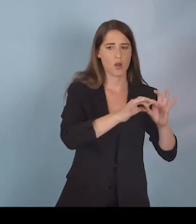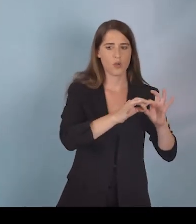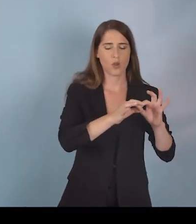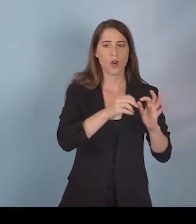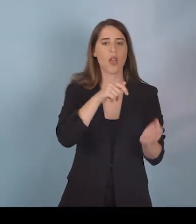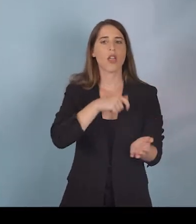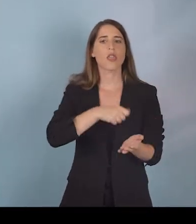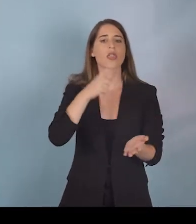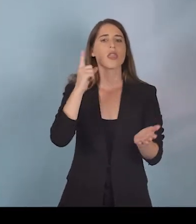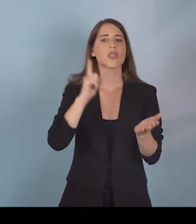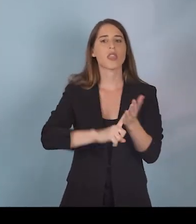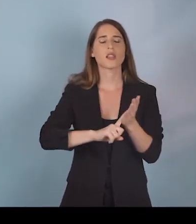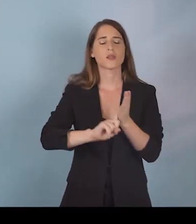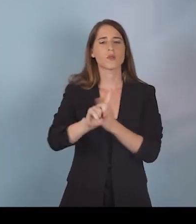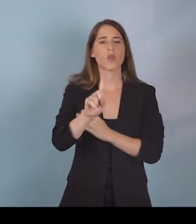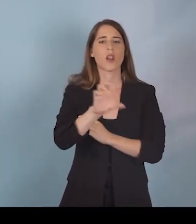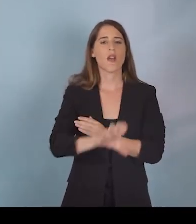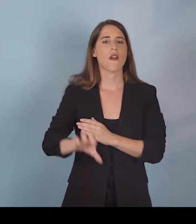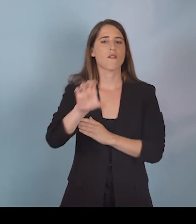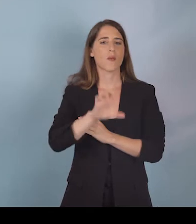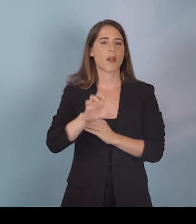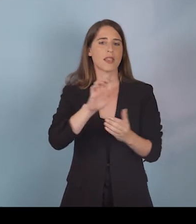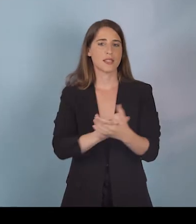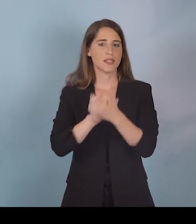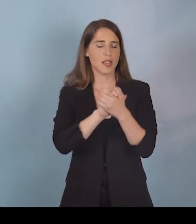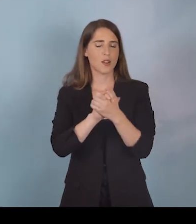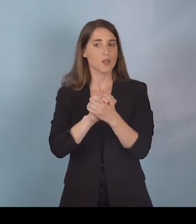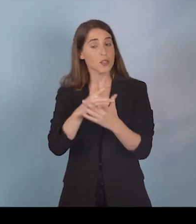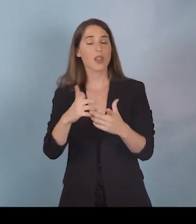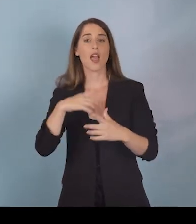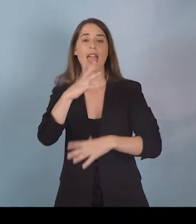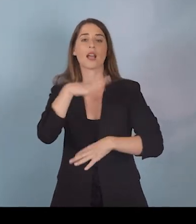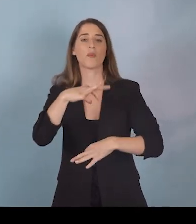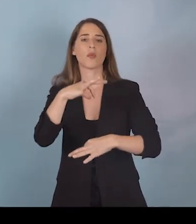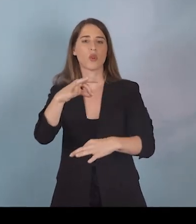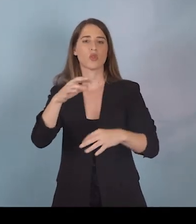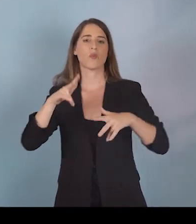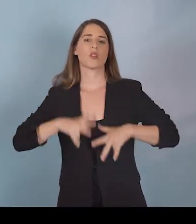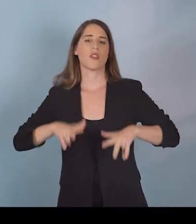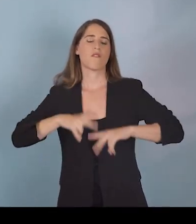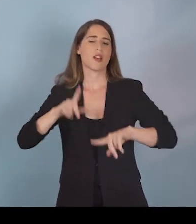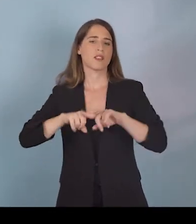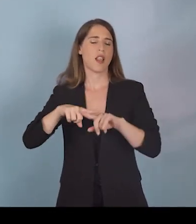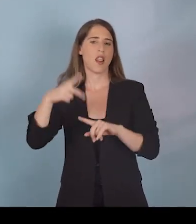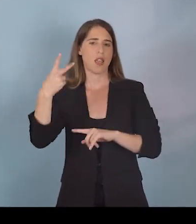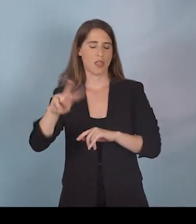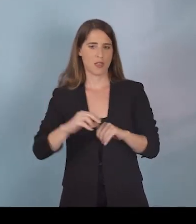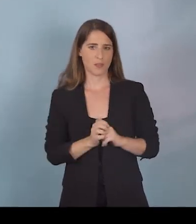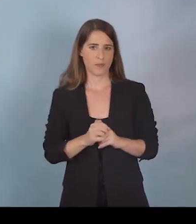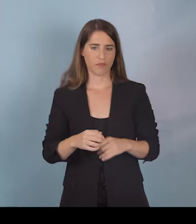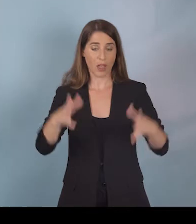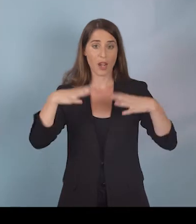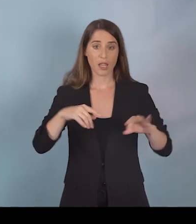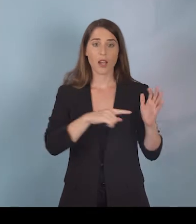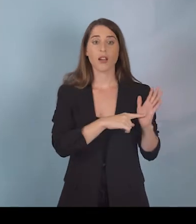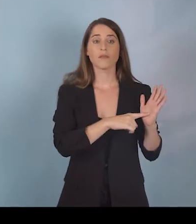της Ευρωπαϊκής Ένωσης και εκπροσώπων της ελληνικής κυβέρνησης. Πριν ξεκινήσουμε, θα ήθελα να συστήσουμε τα άτομα τα